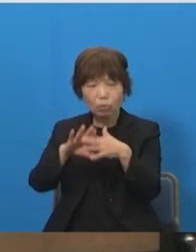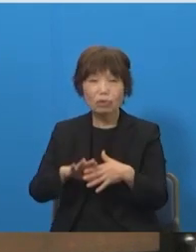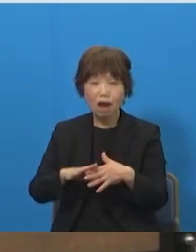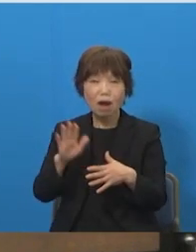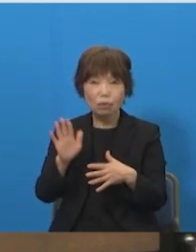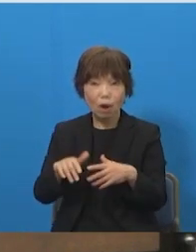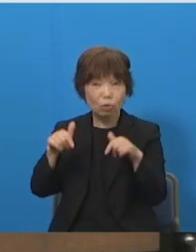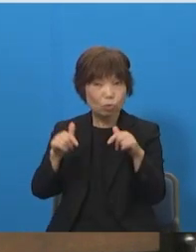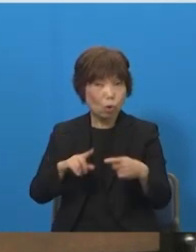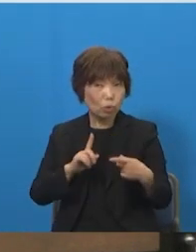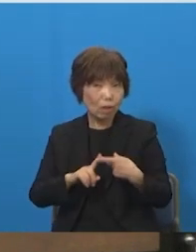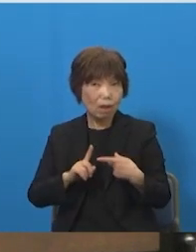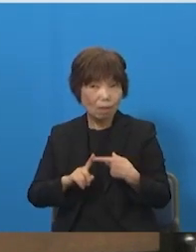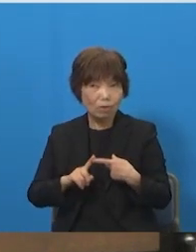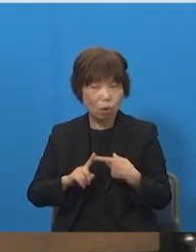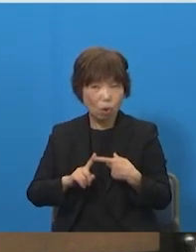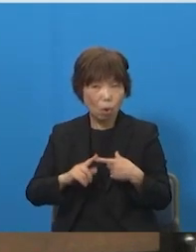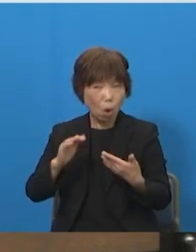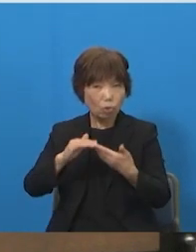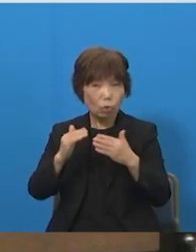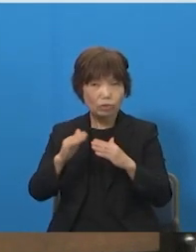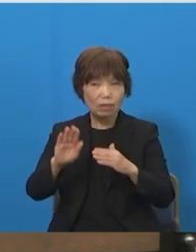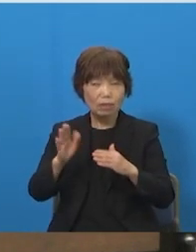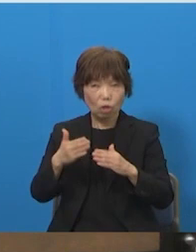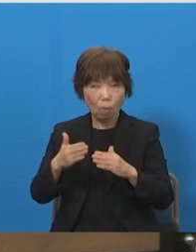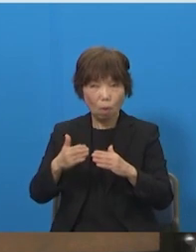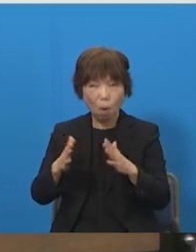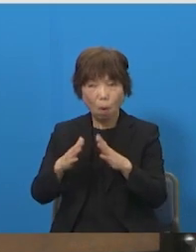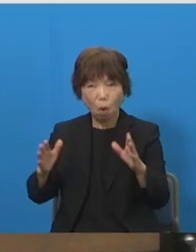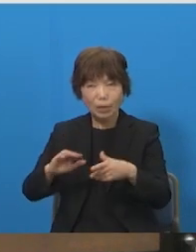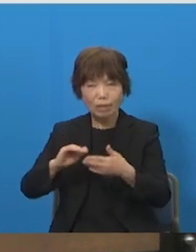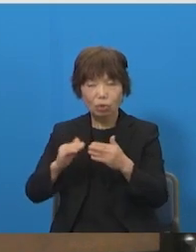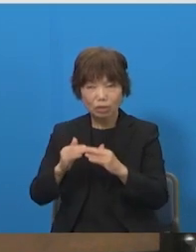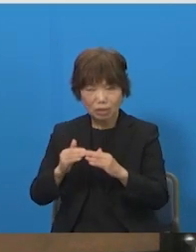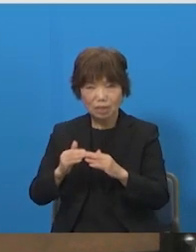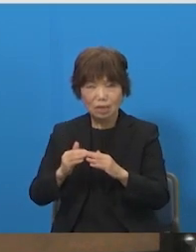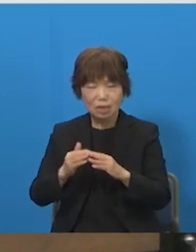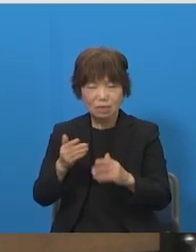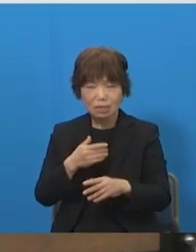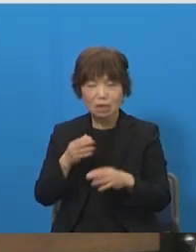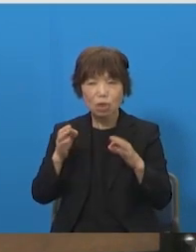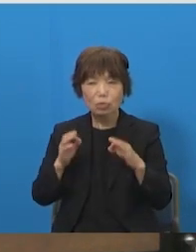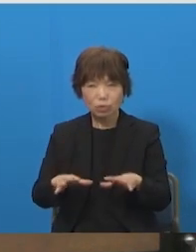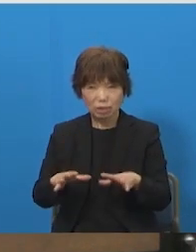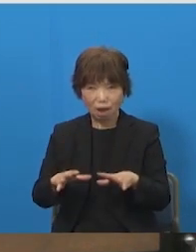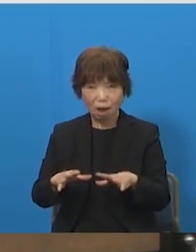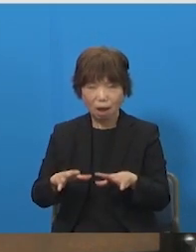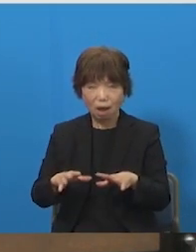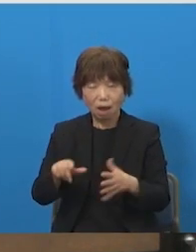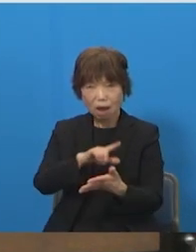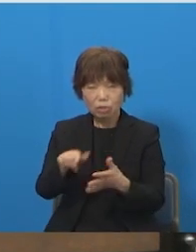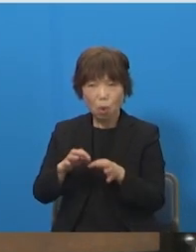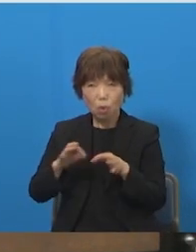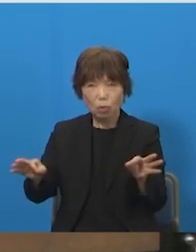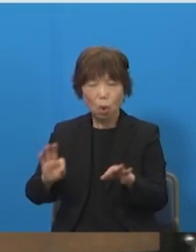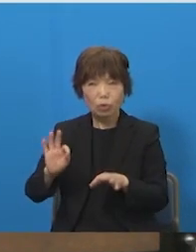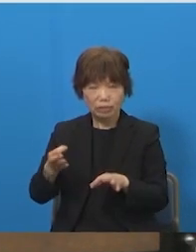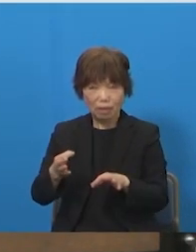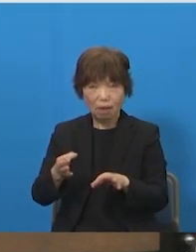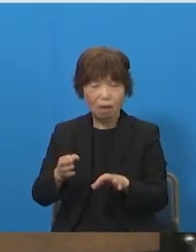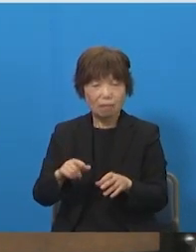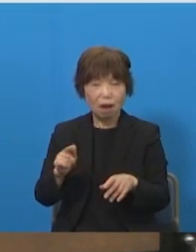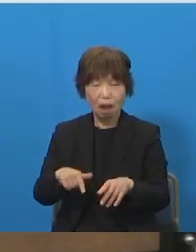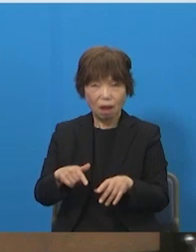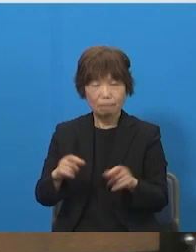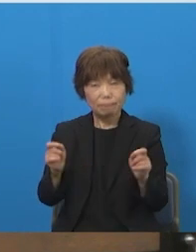ではの都市特性がありますが、大都市に不利な地方交付税制度の中で、単費の投入や工夫を凝ら